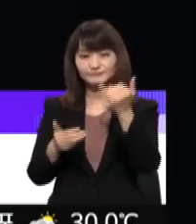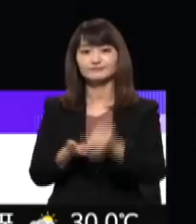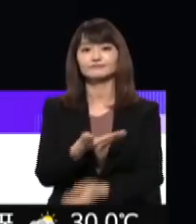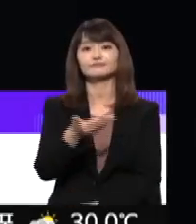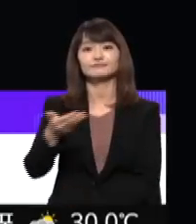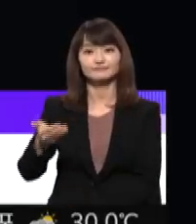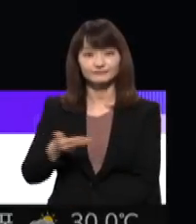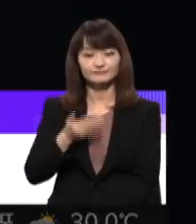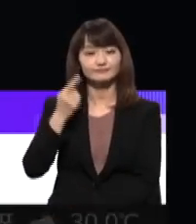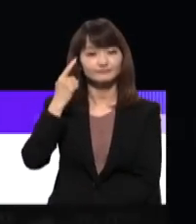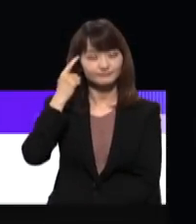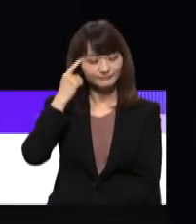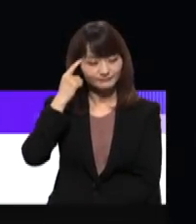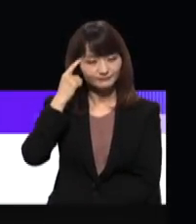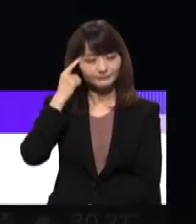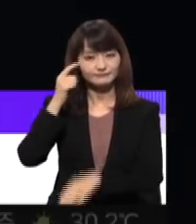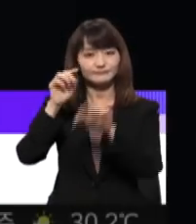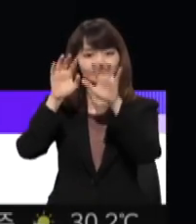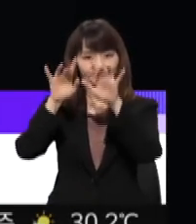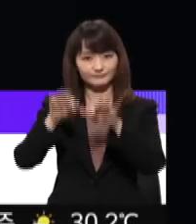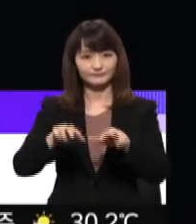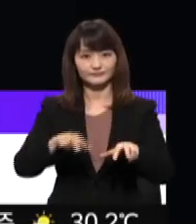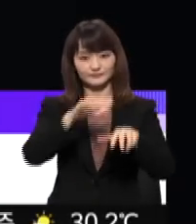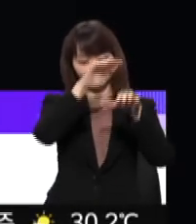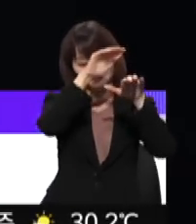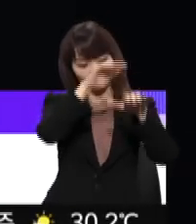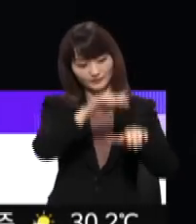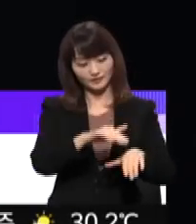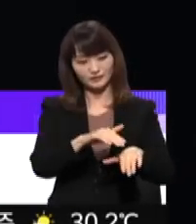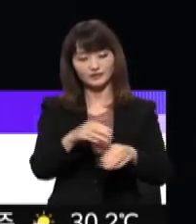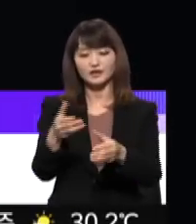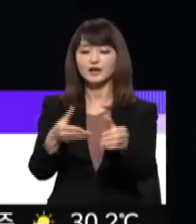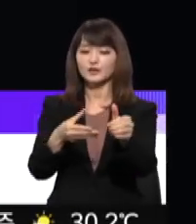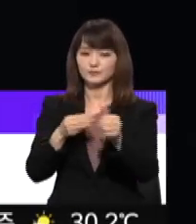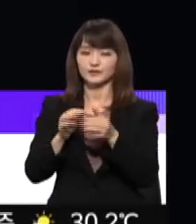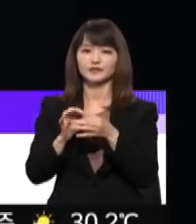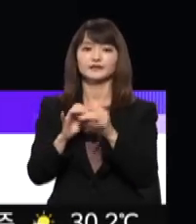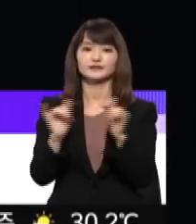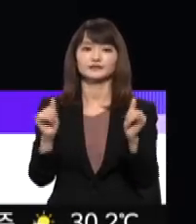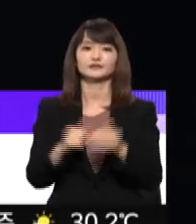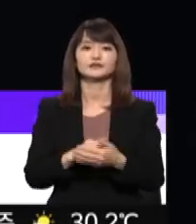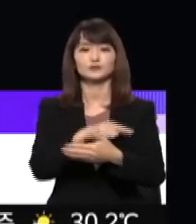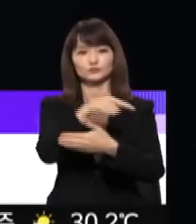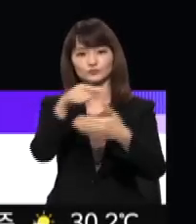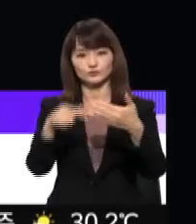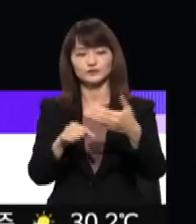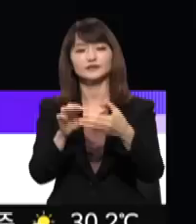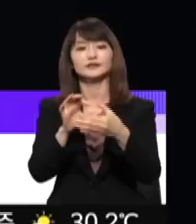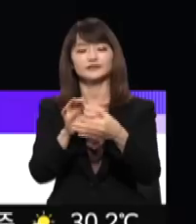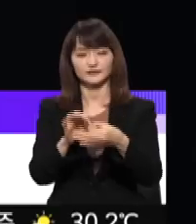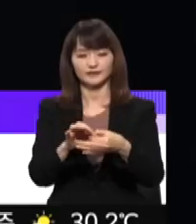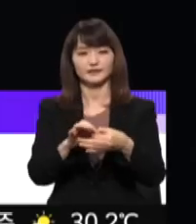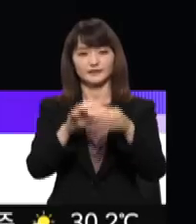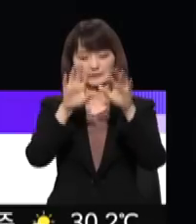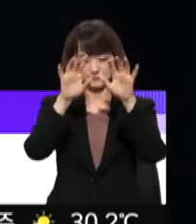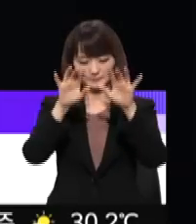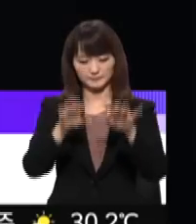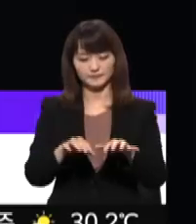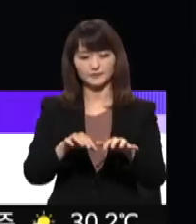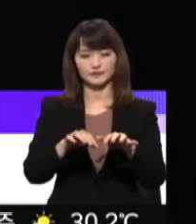시청자 분들의 의견을 보내주시면 편하되는 의견 패널에 대한 의견 그리고 저희 프로그램에 대한 의견은 다 좋습니다 보내주시면